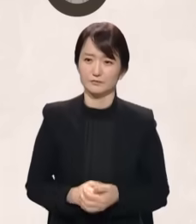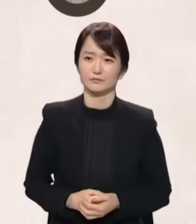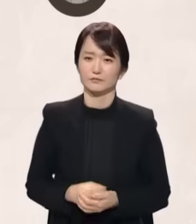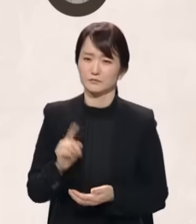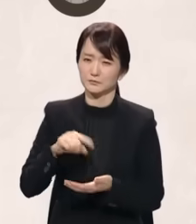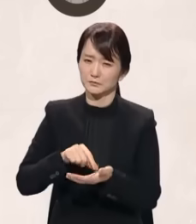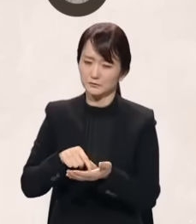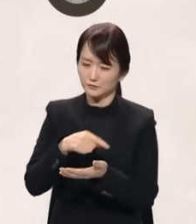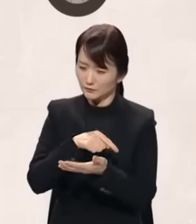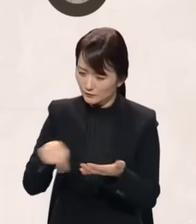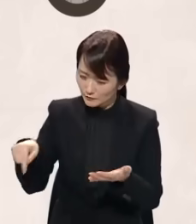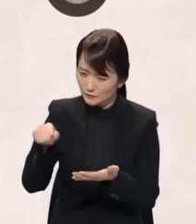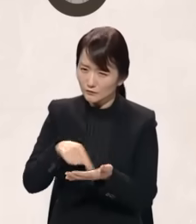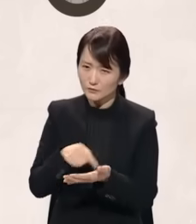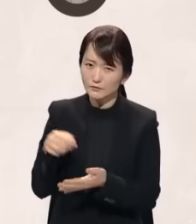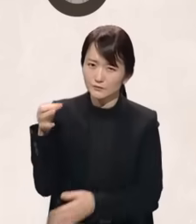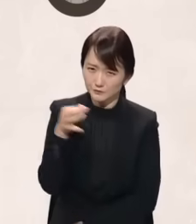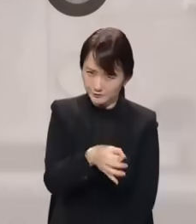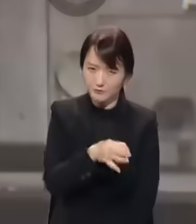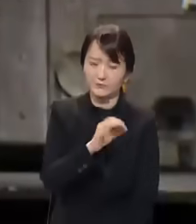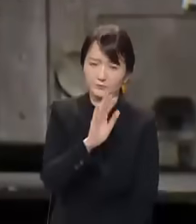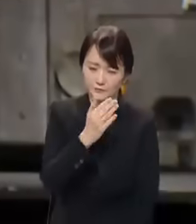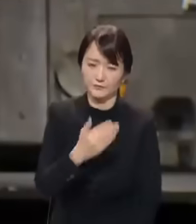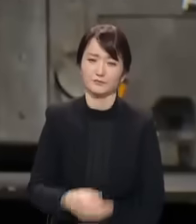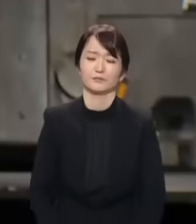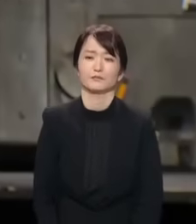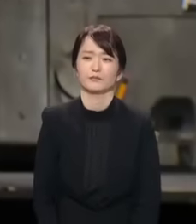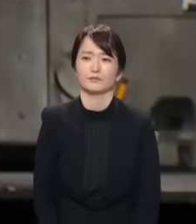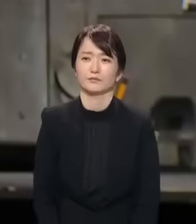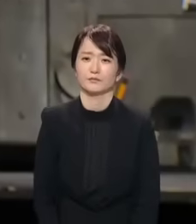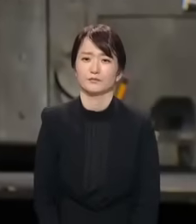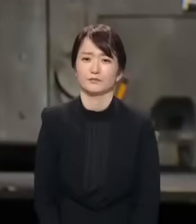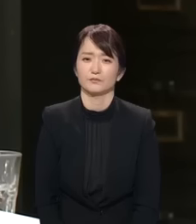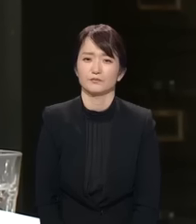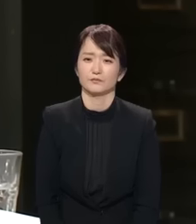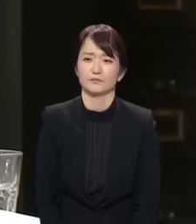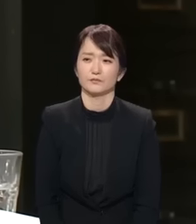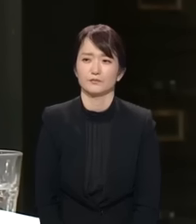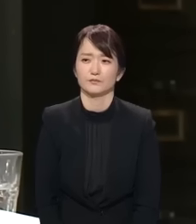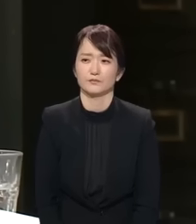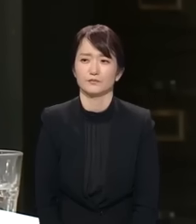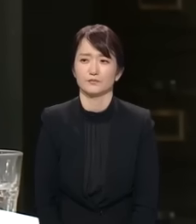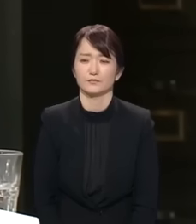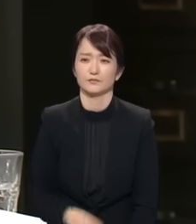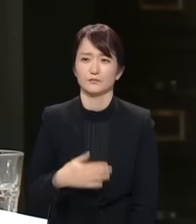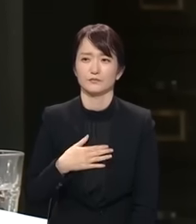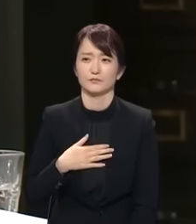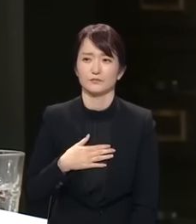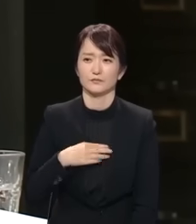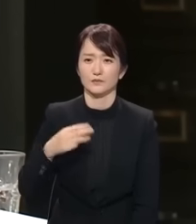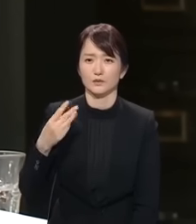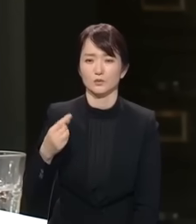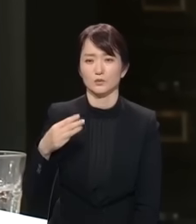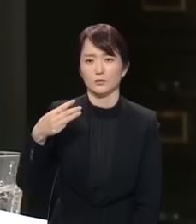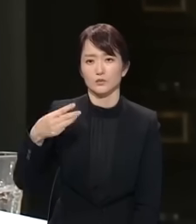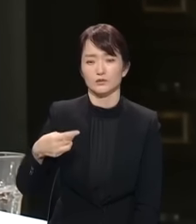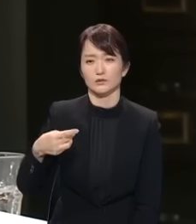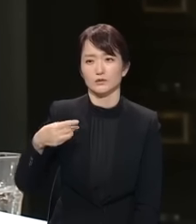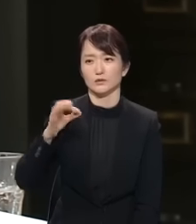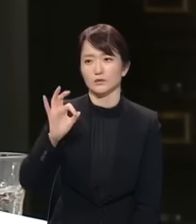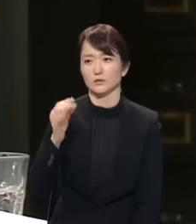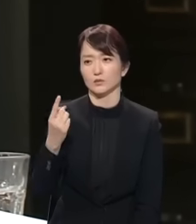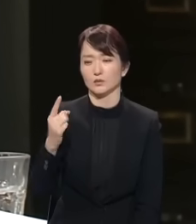정도 손해배상은 불가피하지 않을까 하는 생각도 좀 듭니다. 예, 제가 좀 그 로트와일러가 얼마나 무시무시한 개인지